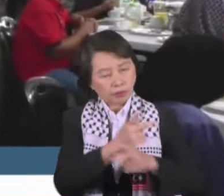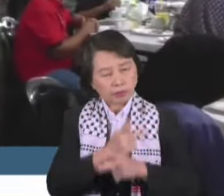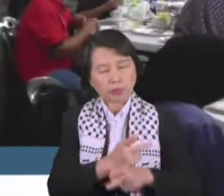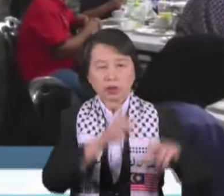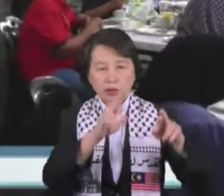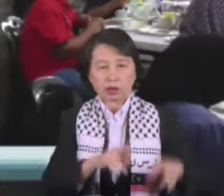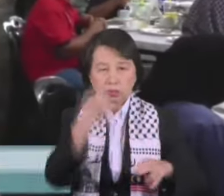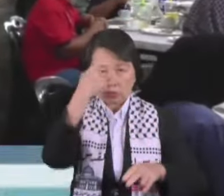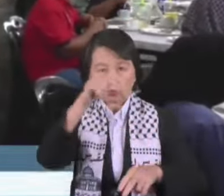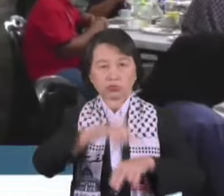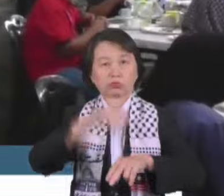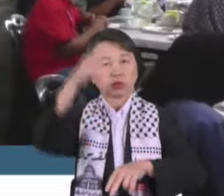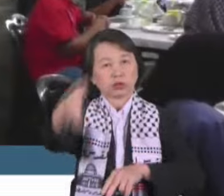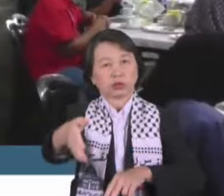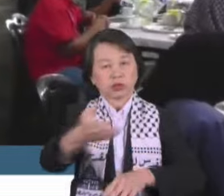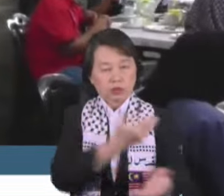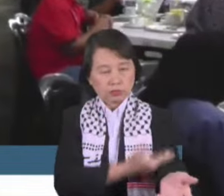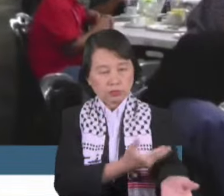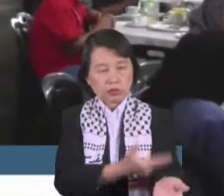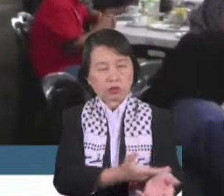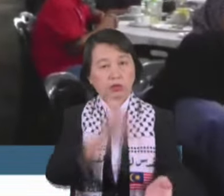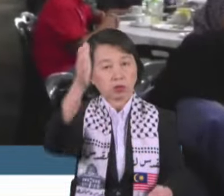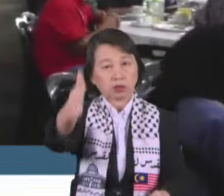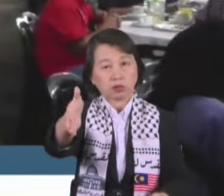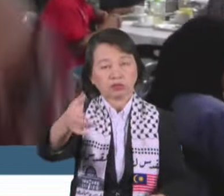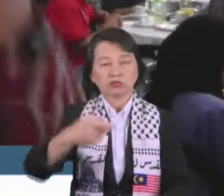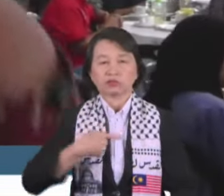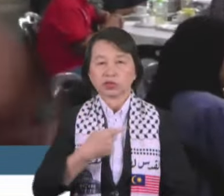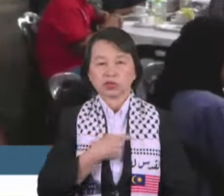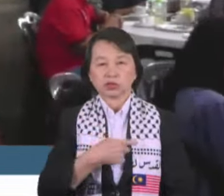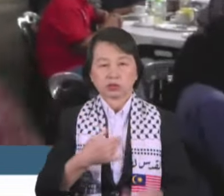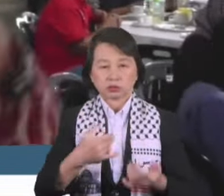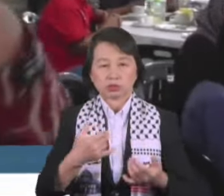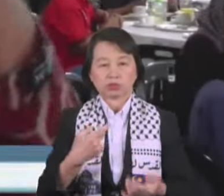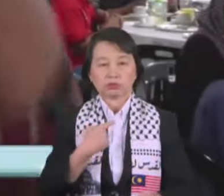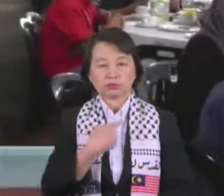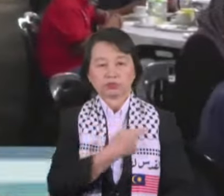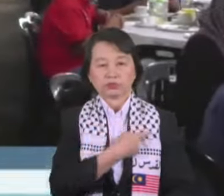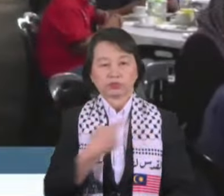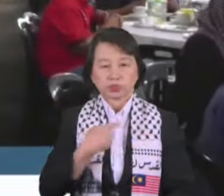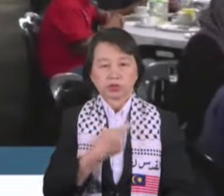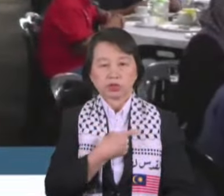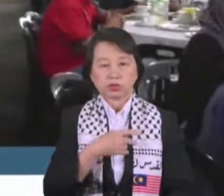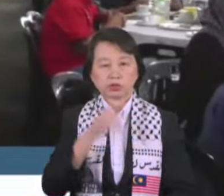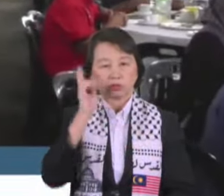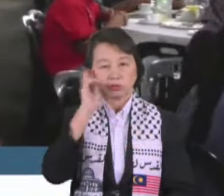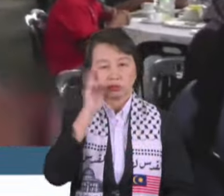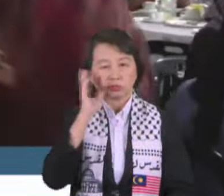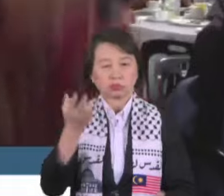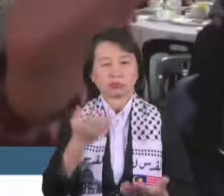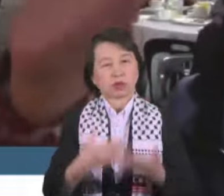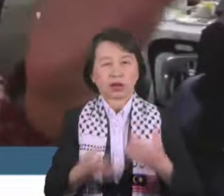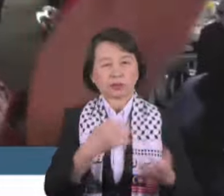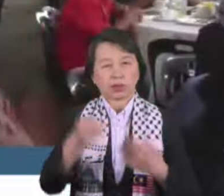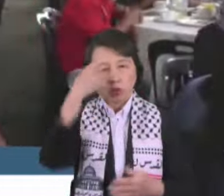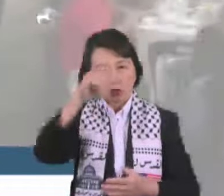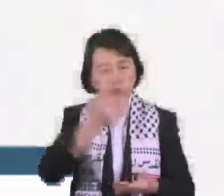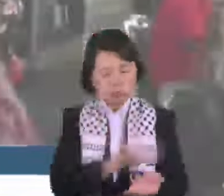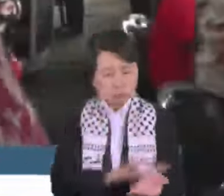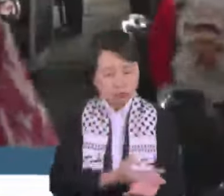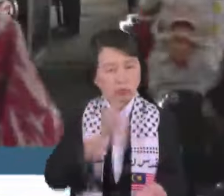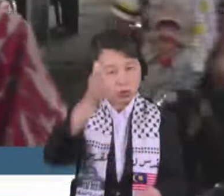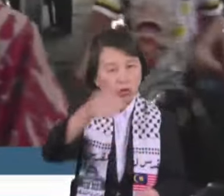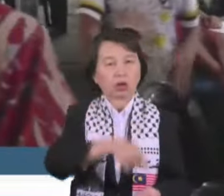kan untuk masa depan anak generasi akan datang lah. Kita tak kita macam kita. Kita macam tak terah ke untuk generasi akan